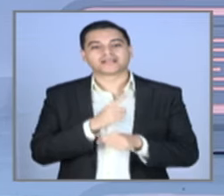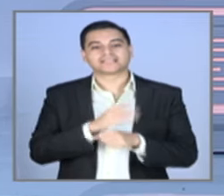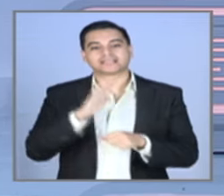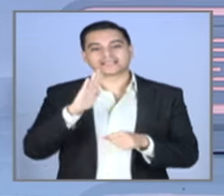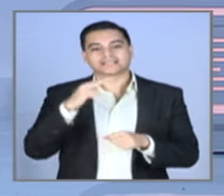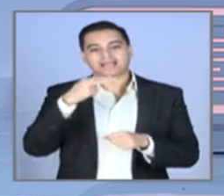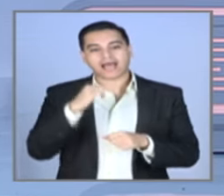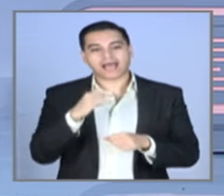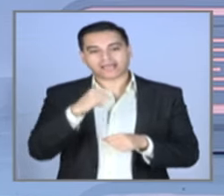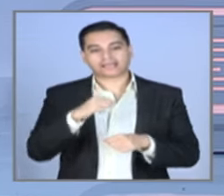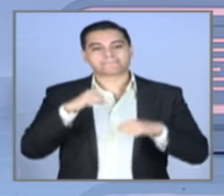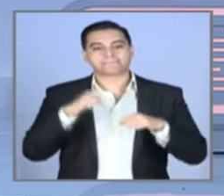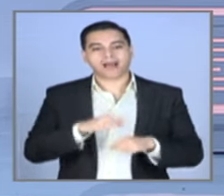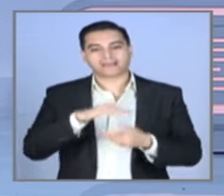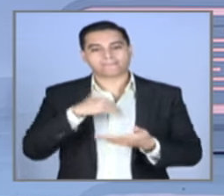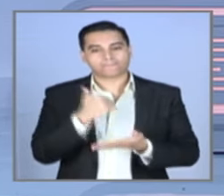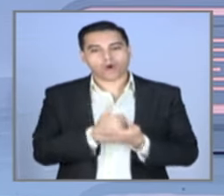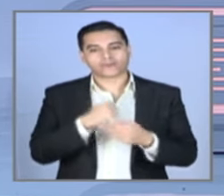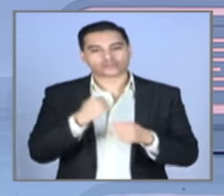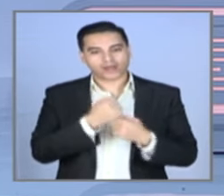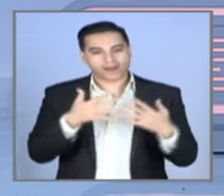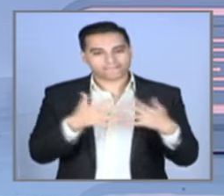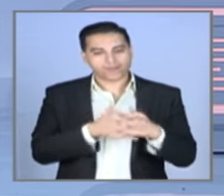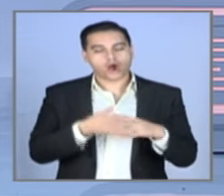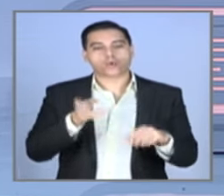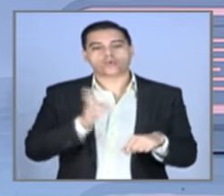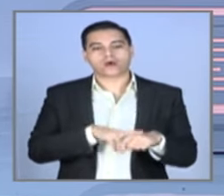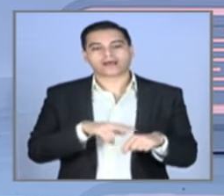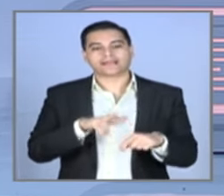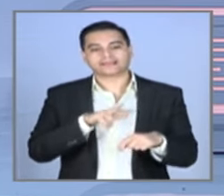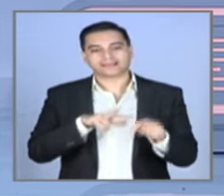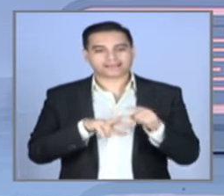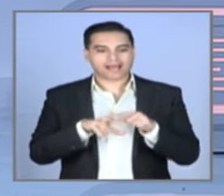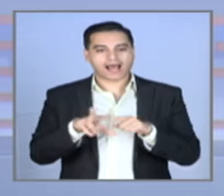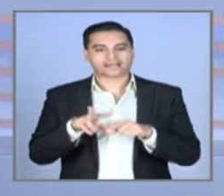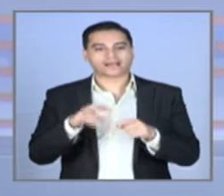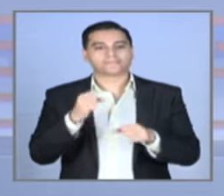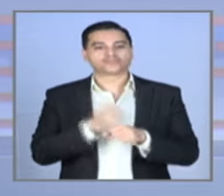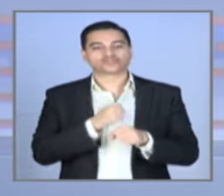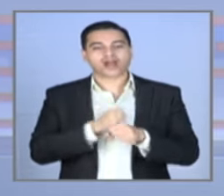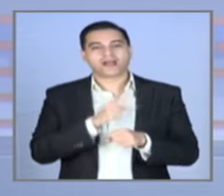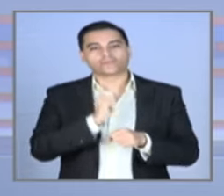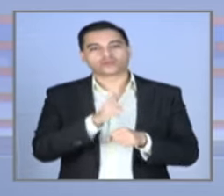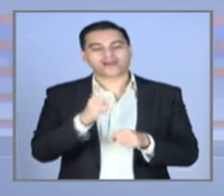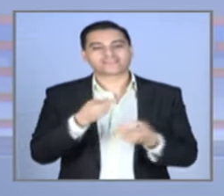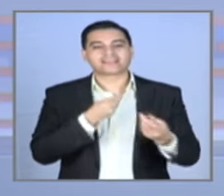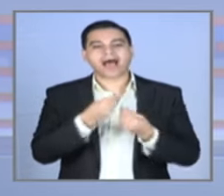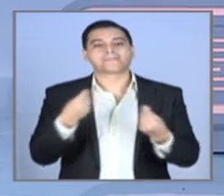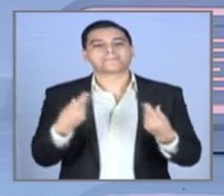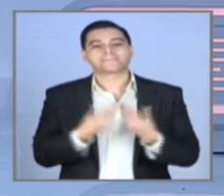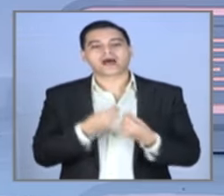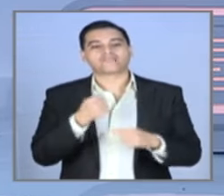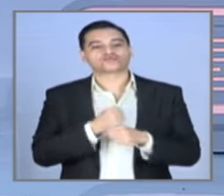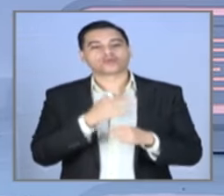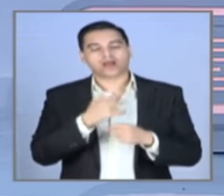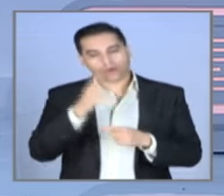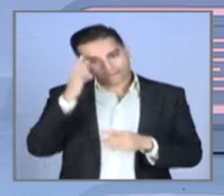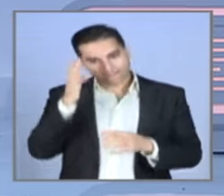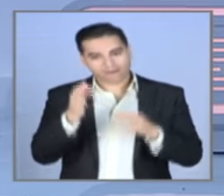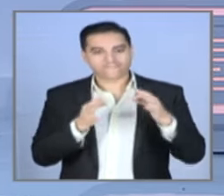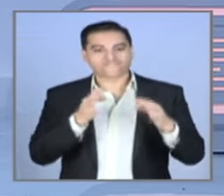المكتب. تمام. مكتب محاماة، والتلاتة كل واحد فيهم ليه شخصية. أخبارهم إيه؟ ماشي معاك إزاي في الشغل؟ سعيد